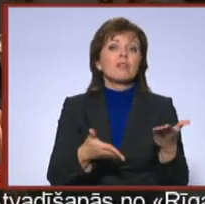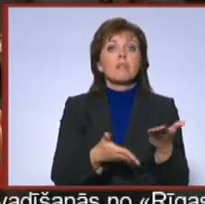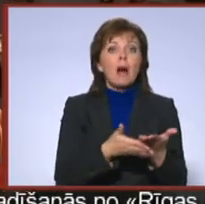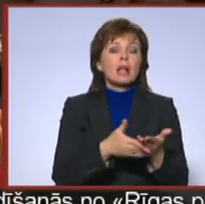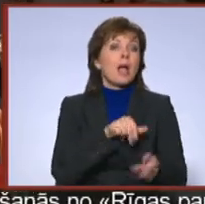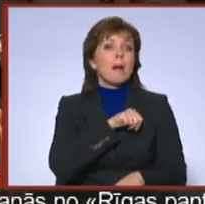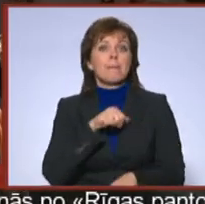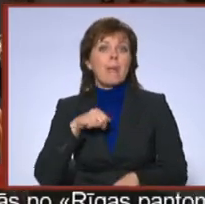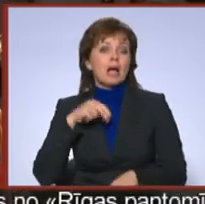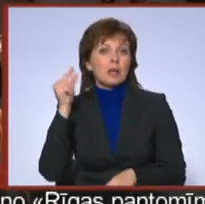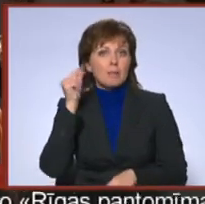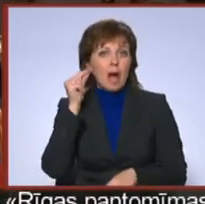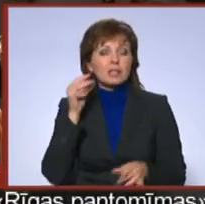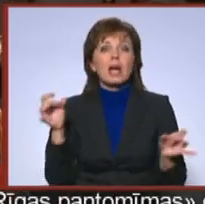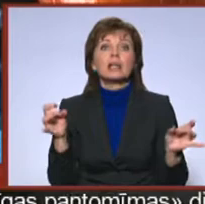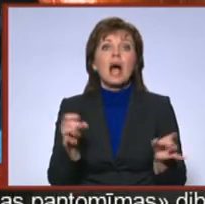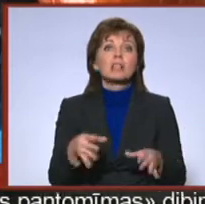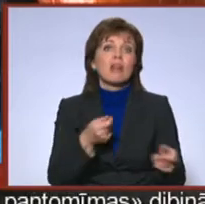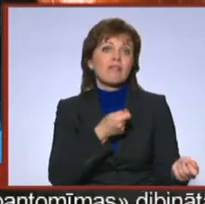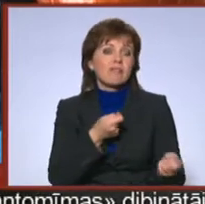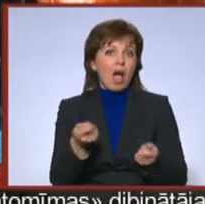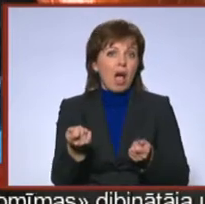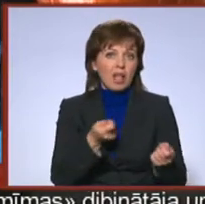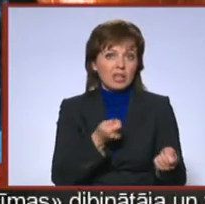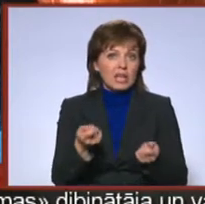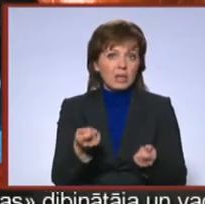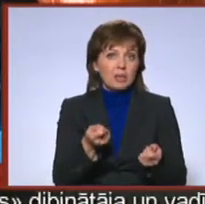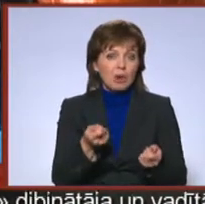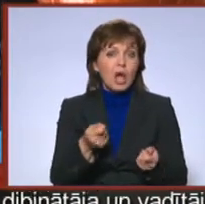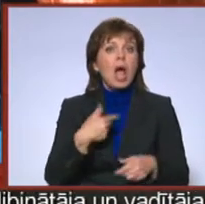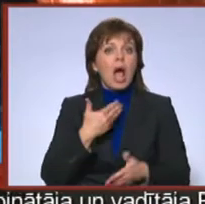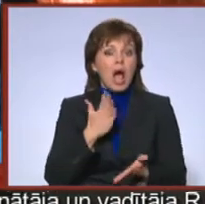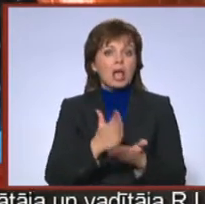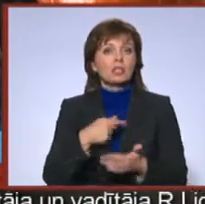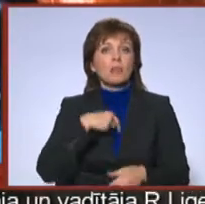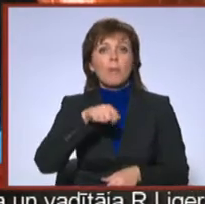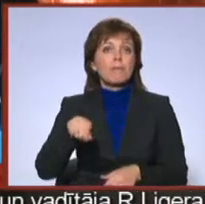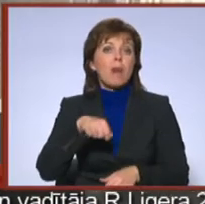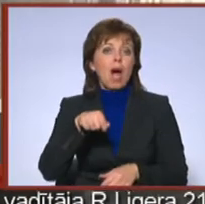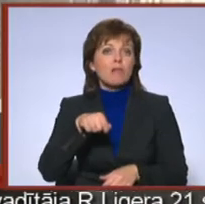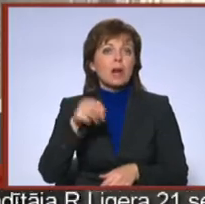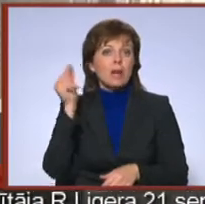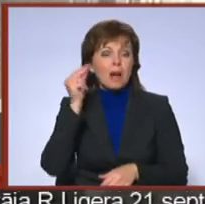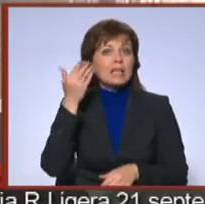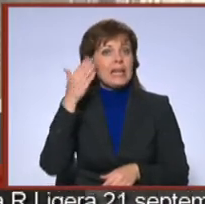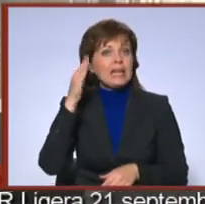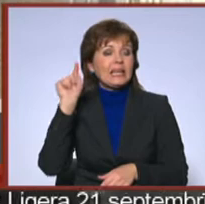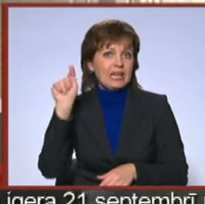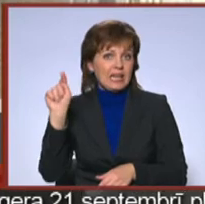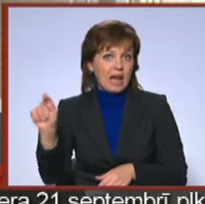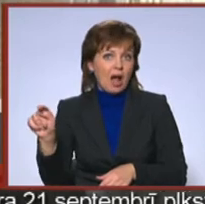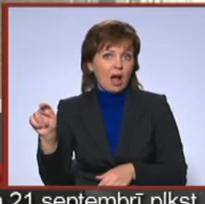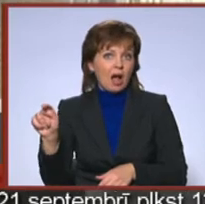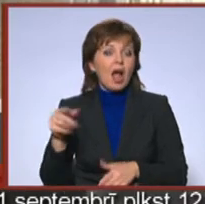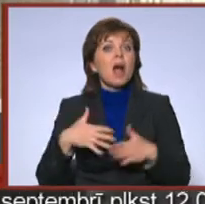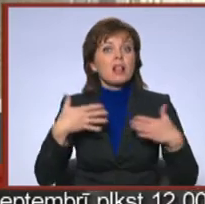esmu izmācījusies restorānu vadību, turismu vadību, un pavārus arī esmu izmācījusies īrijā. Arī